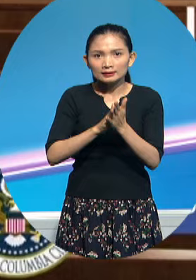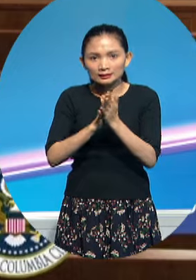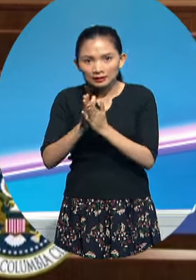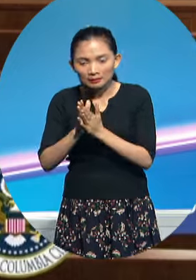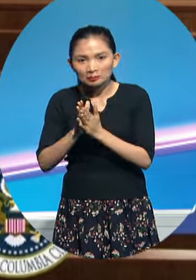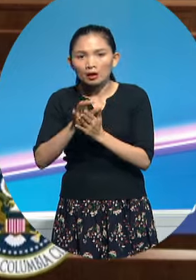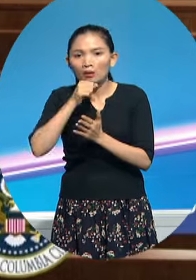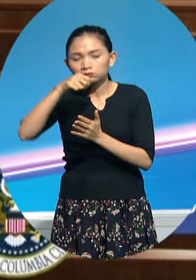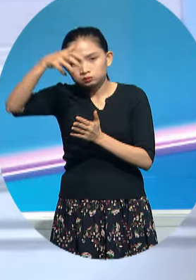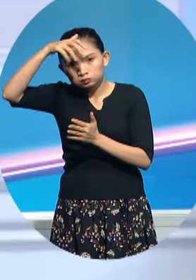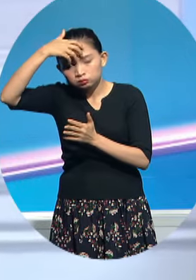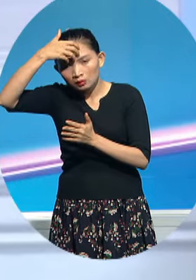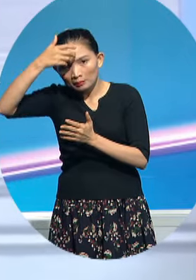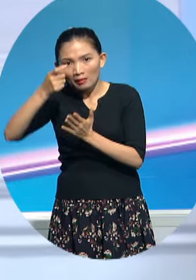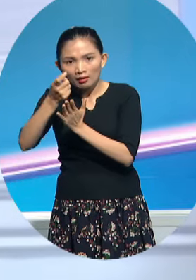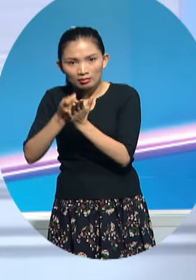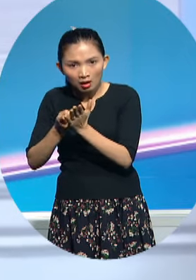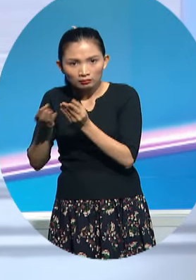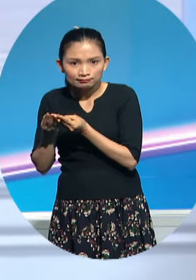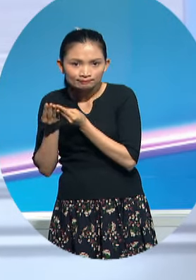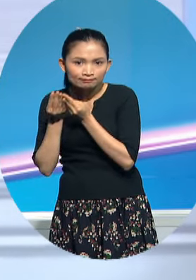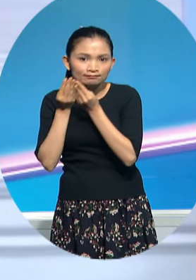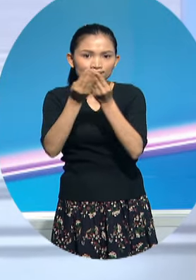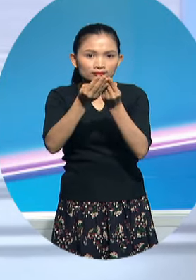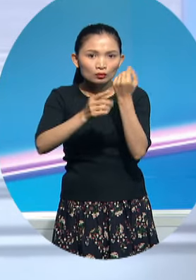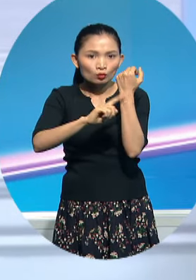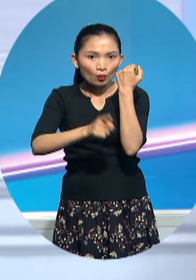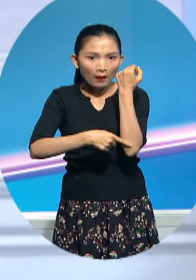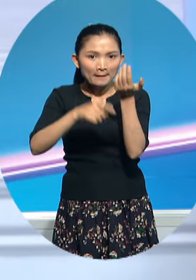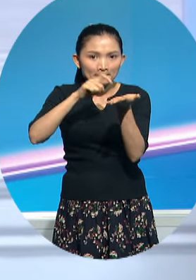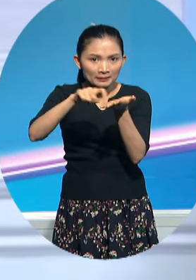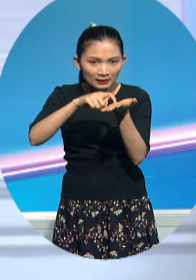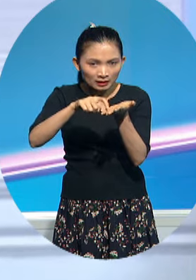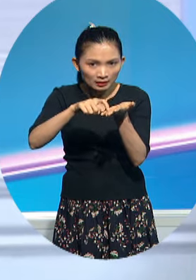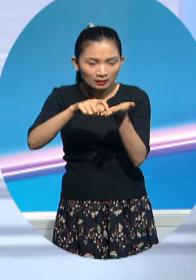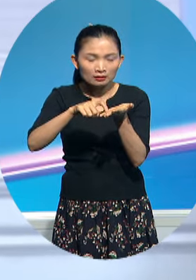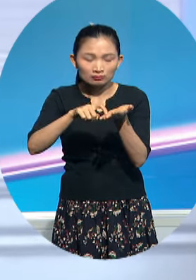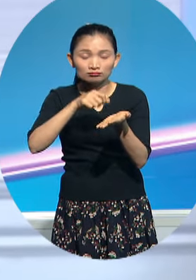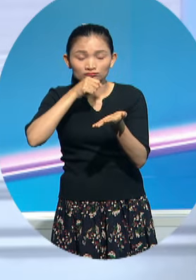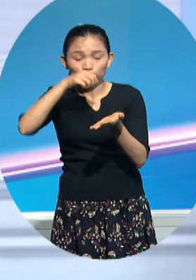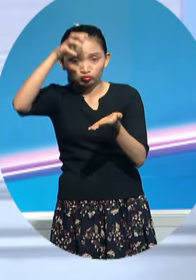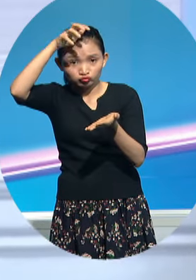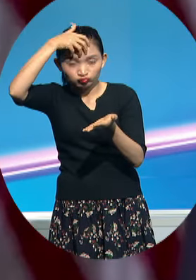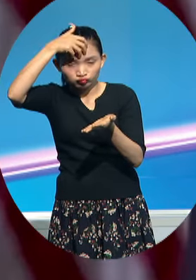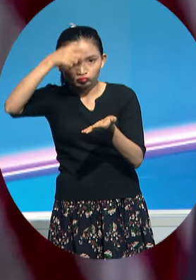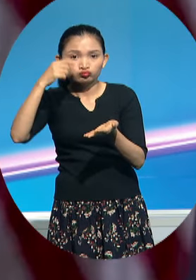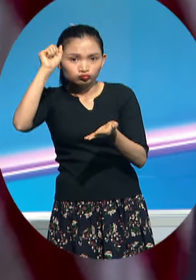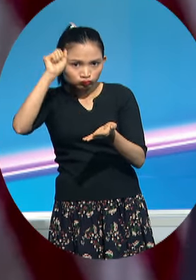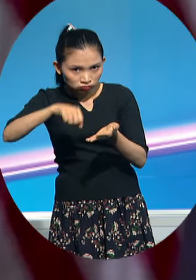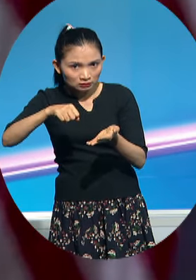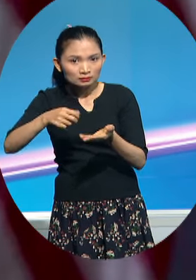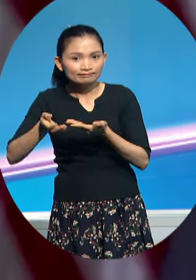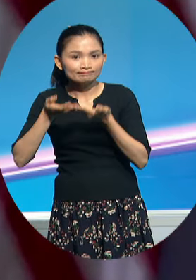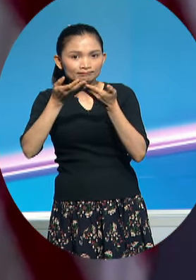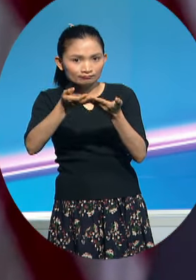cao Mỹ Chiến Dịch Tranh Cử tổng thống năm 2024 của ông trump cho biết ông sẽ kháng cáo đồng thời cho biết bất kỳ Tổng thống Mỹ nào cũng